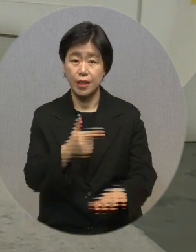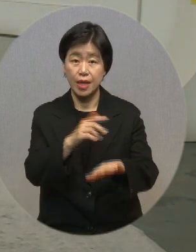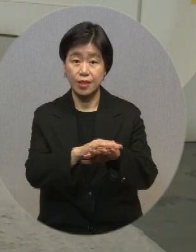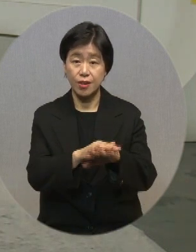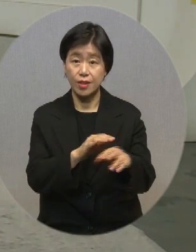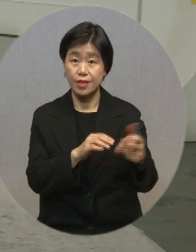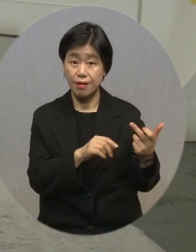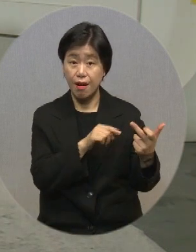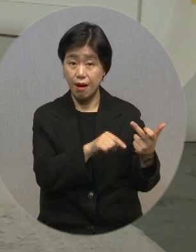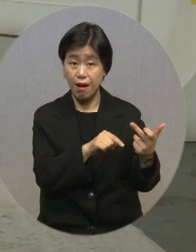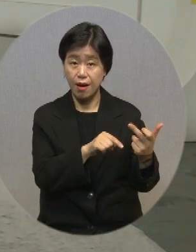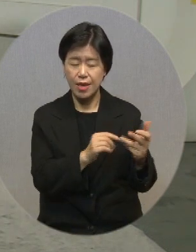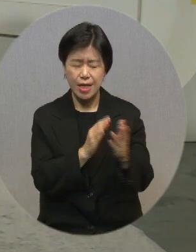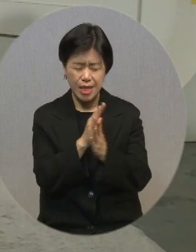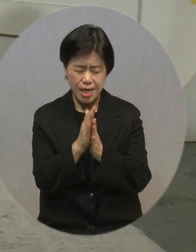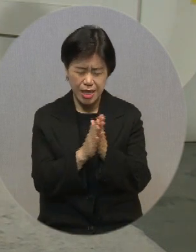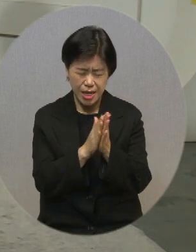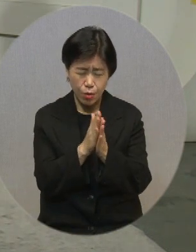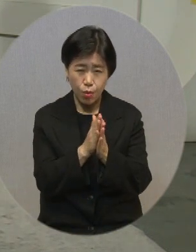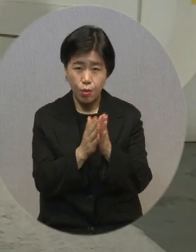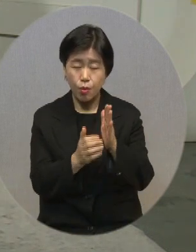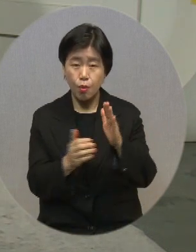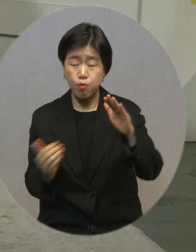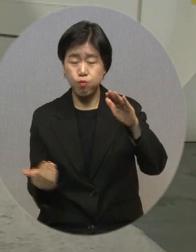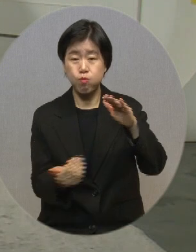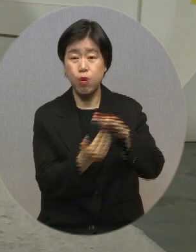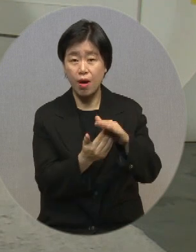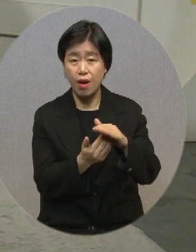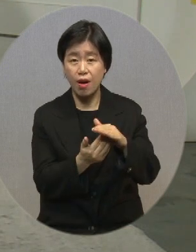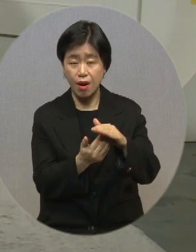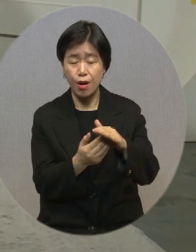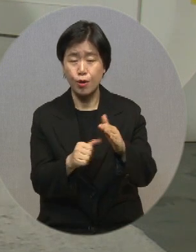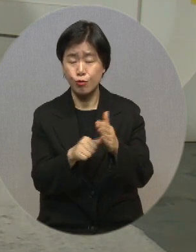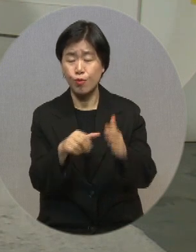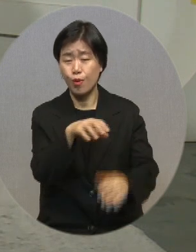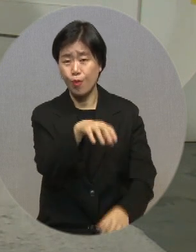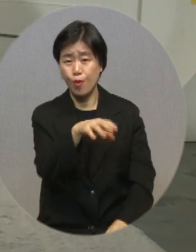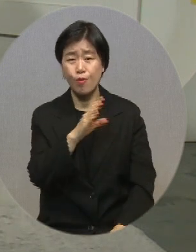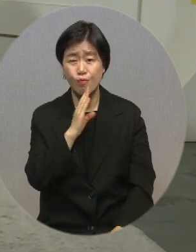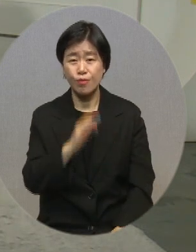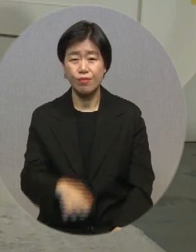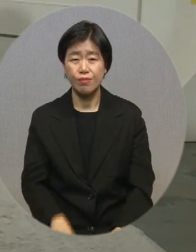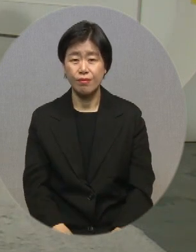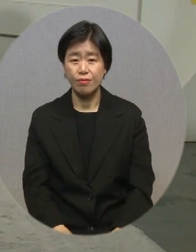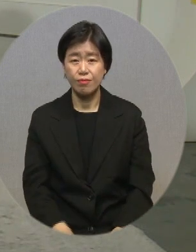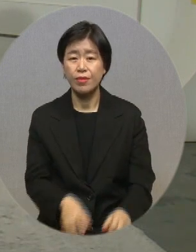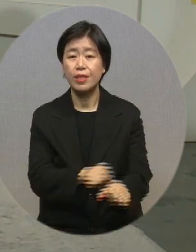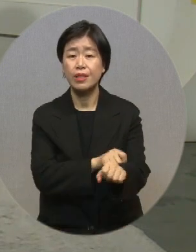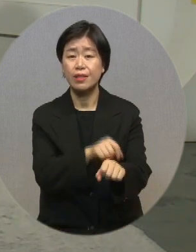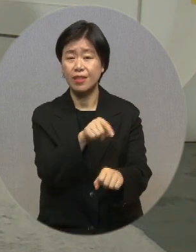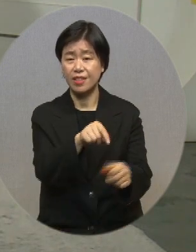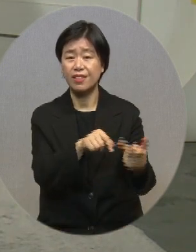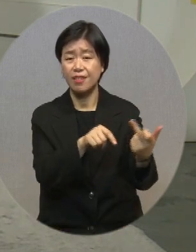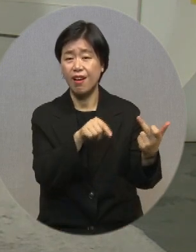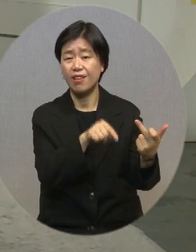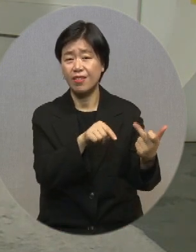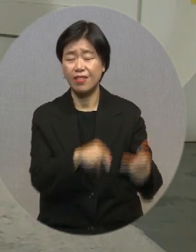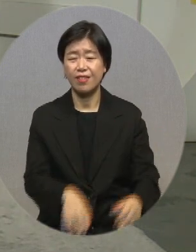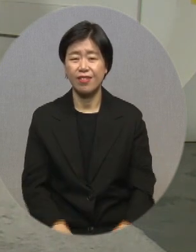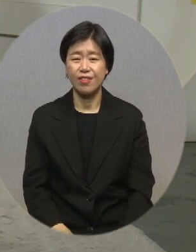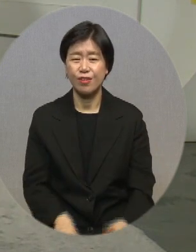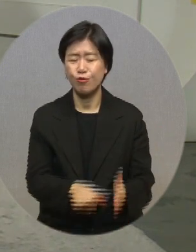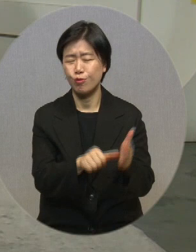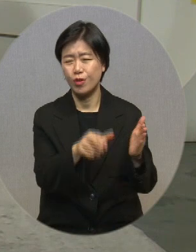기도빨이 잘 맞는 산으로 유명하거든요. 그렇죠. 기도는 그렇죠. 뭐 어디서고 다 할 수 있죠. 근데 우리가 특히나 계룡산은 또 우리가 기도 그러면